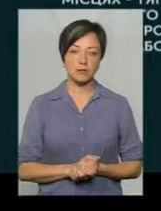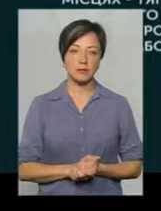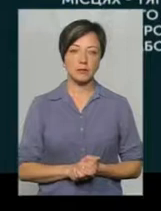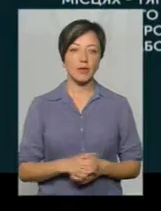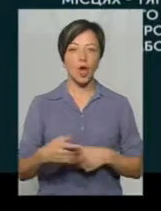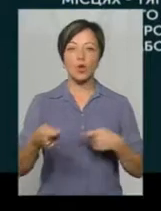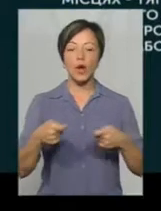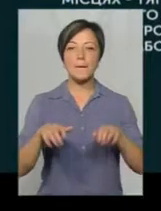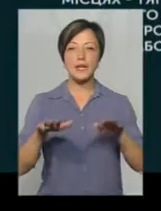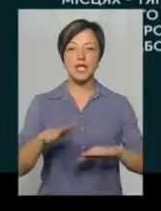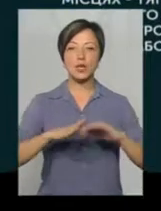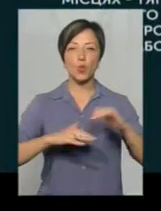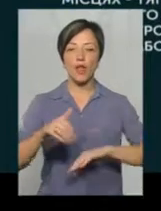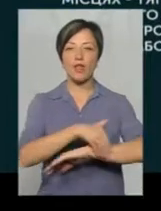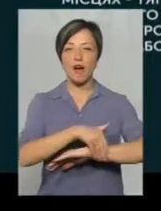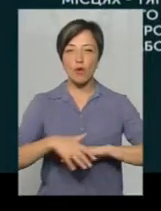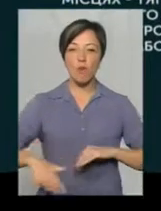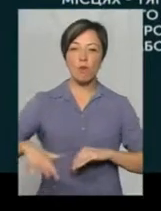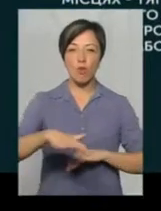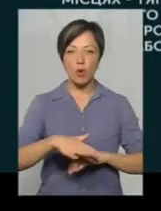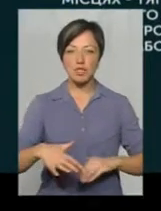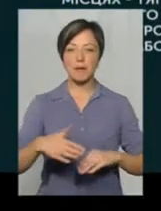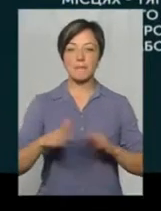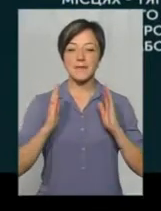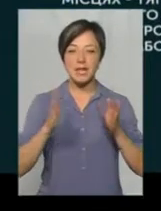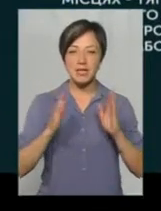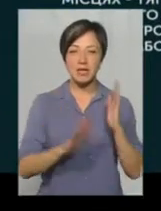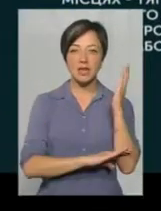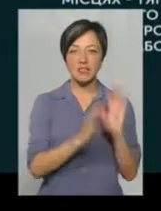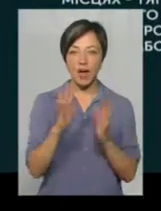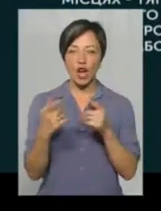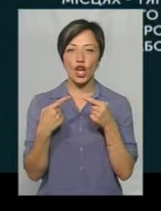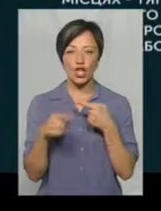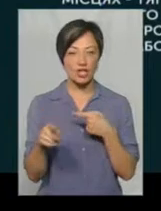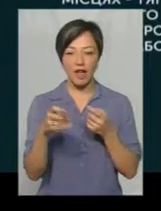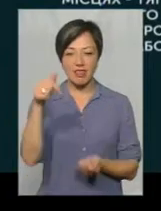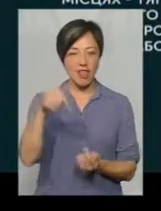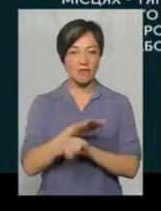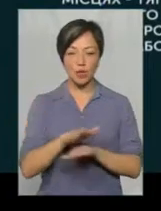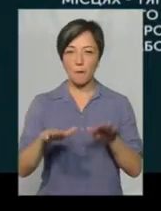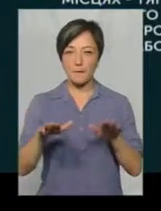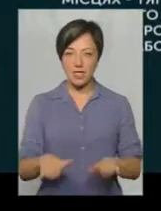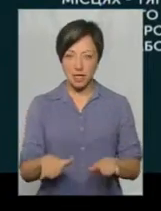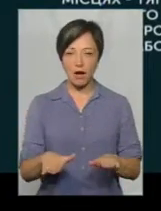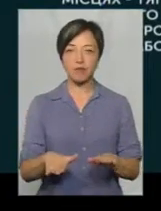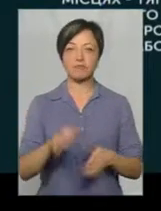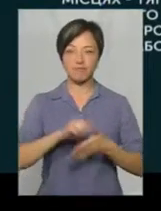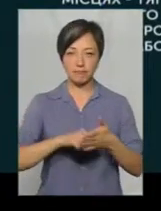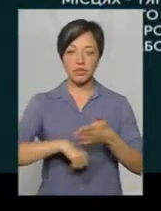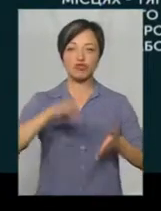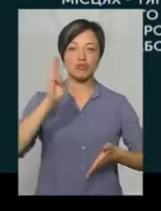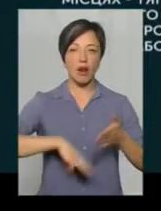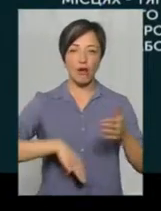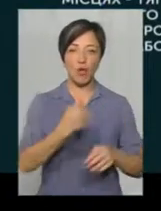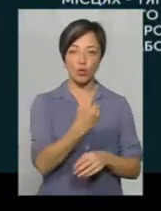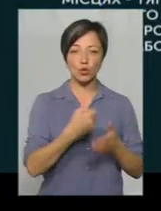Торгівля в місцях з рук на вулицях, площах, у дворах, під'їздах, скверах та інших невстановлених місцях тягне за собою накладання штрафу від